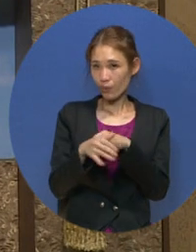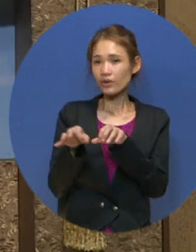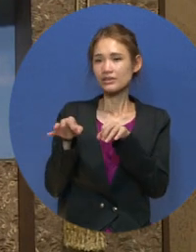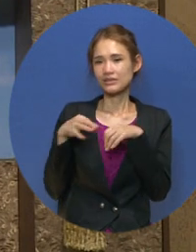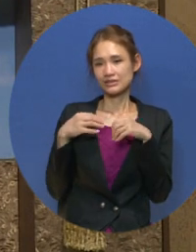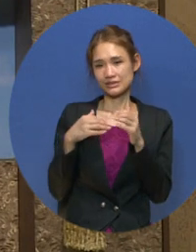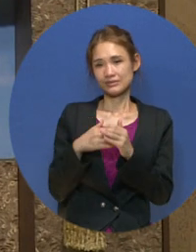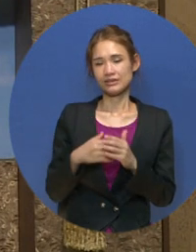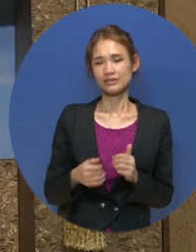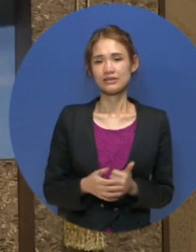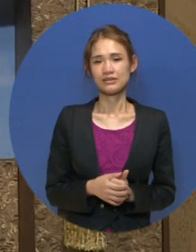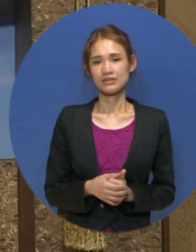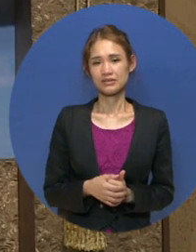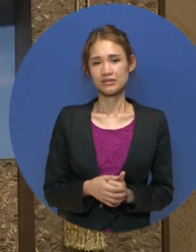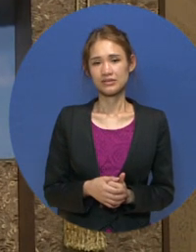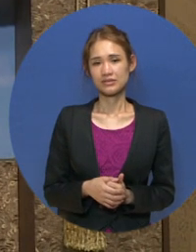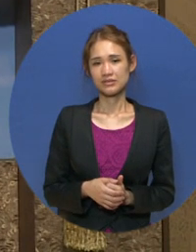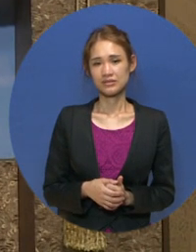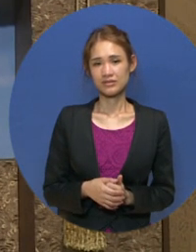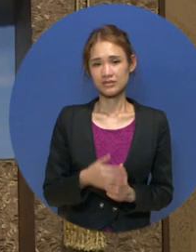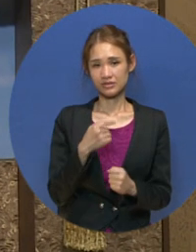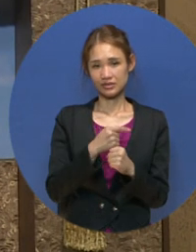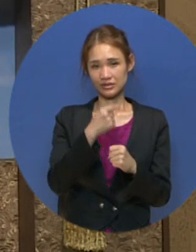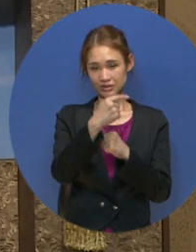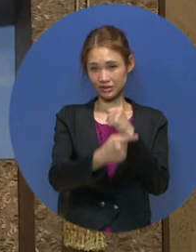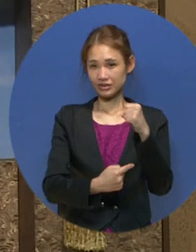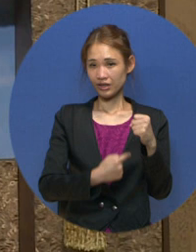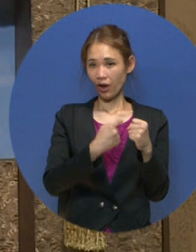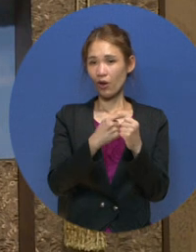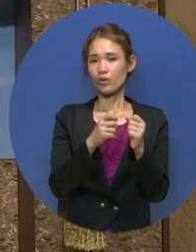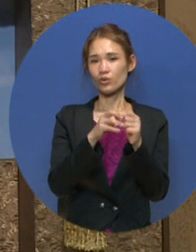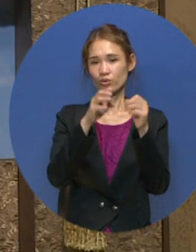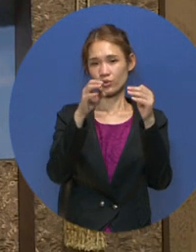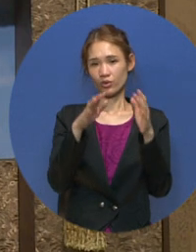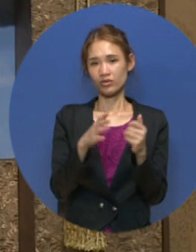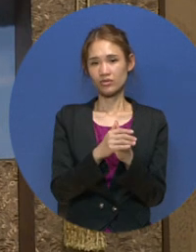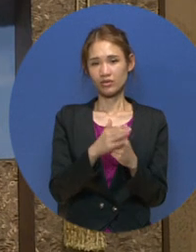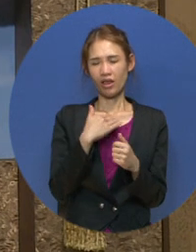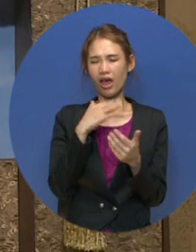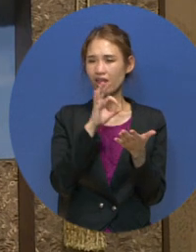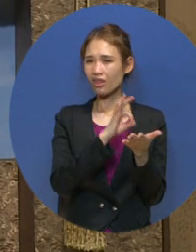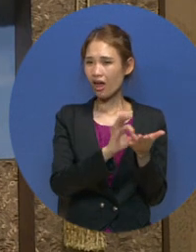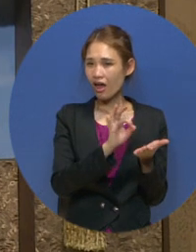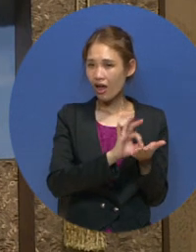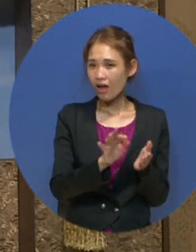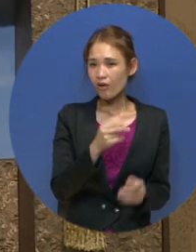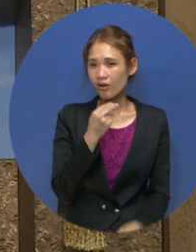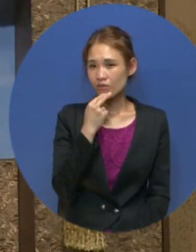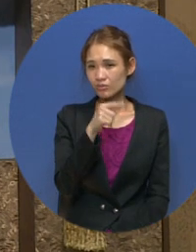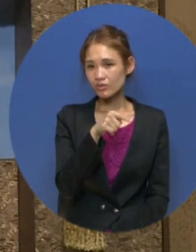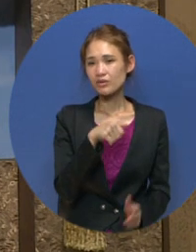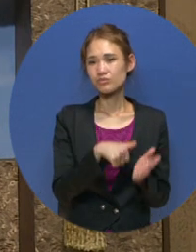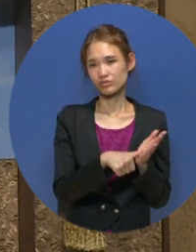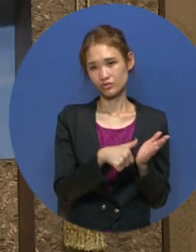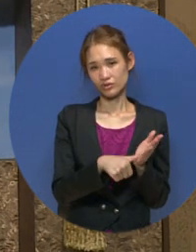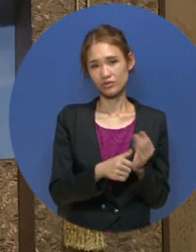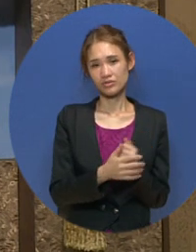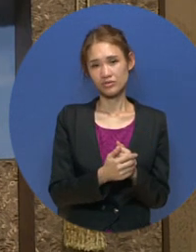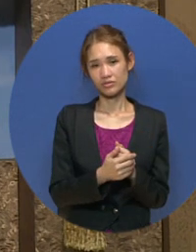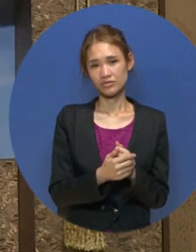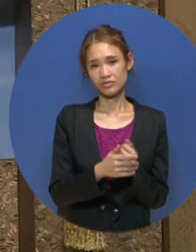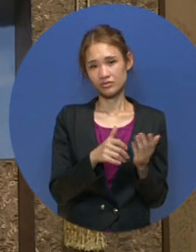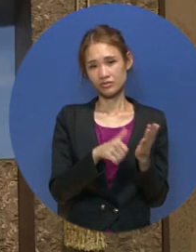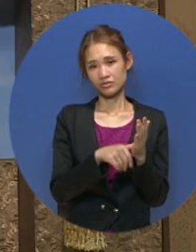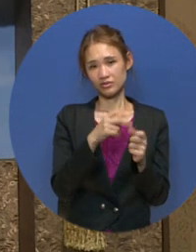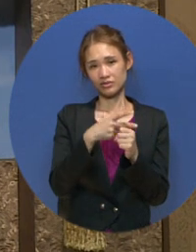기증을 받습니다. 네. 1년 동안 내가 한 번도 사용하지 않았던 물건, 그